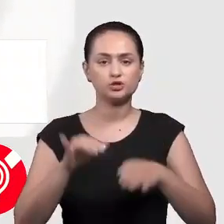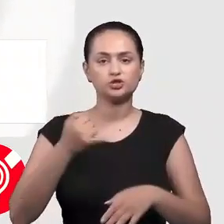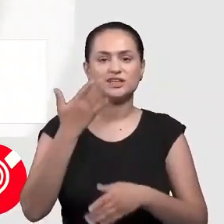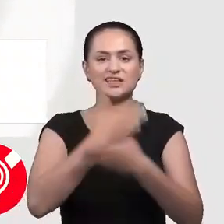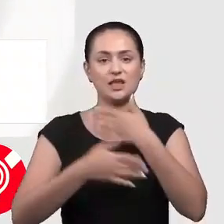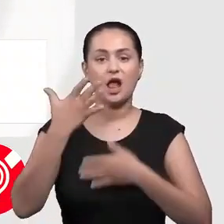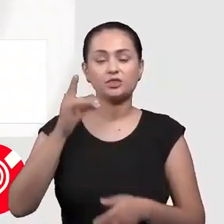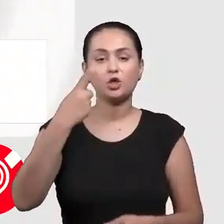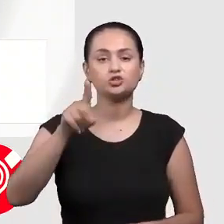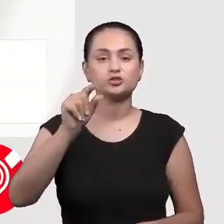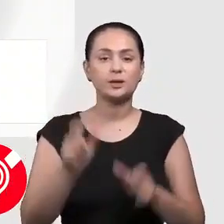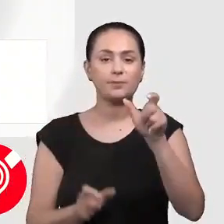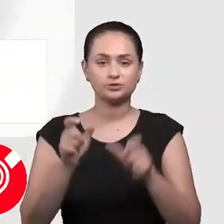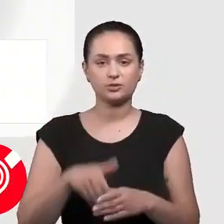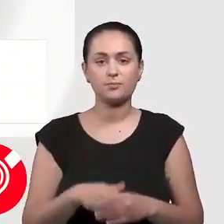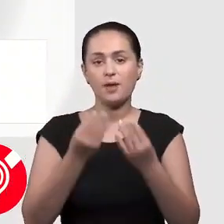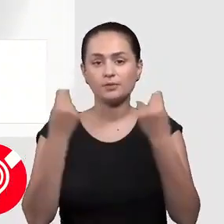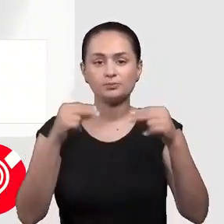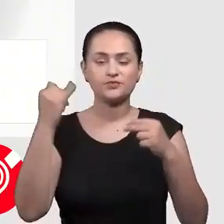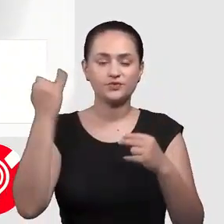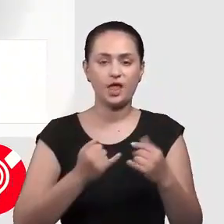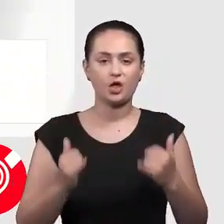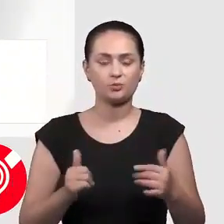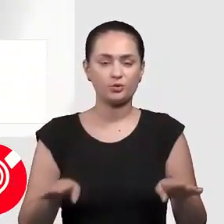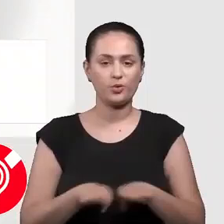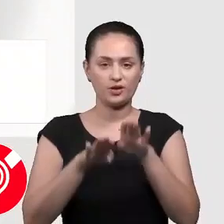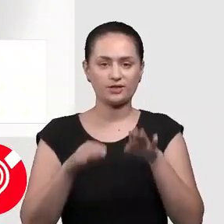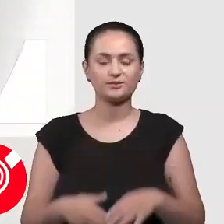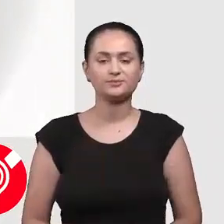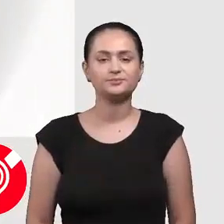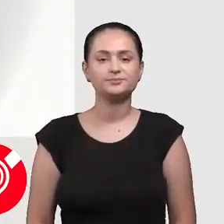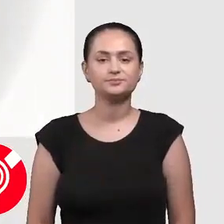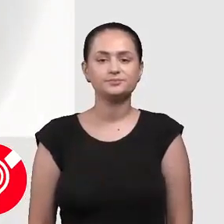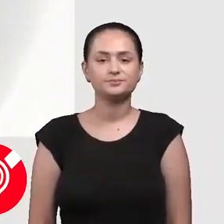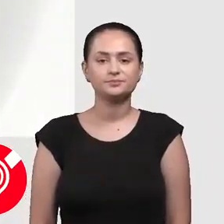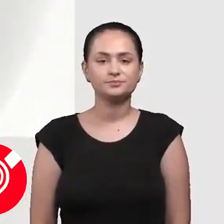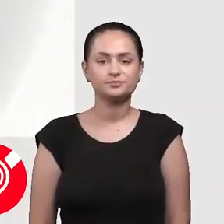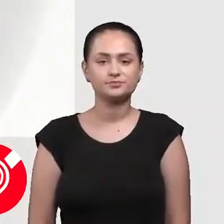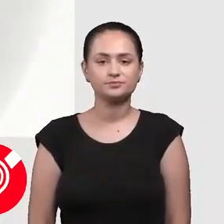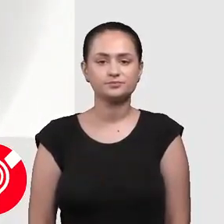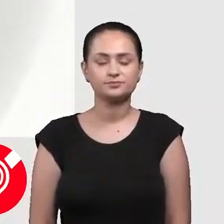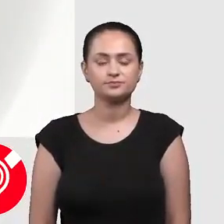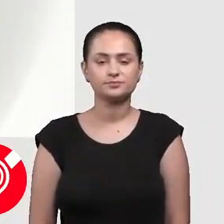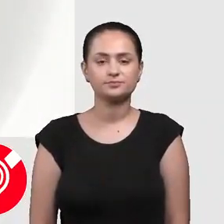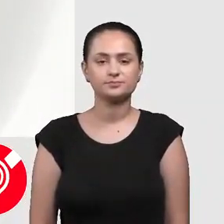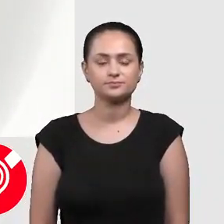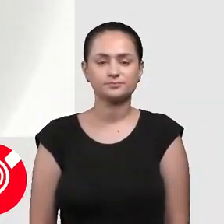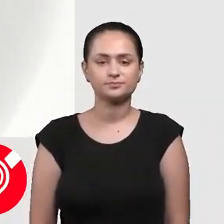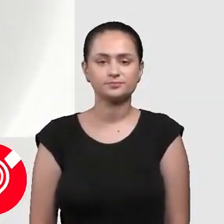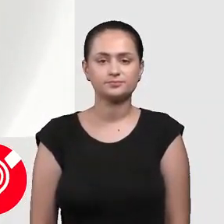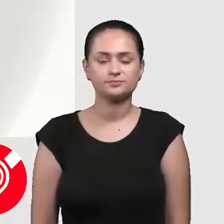rănirea altor 120. Cu mai multe detalii despre acest subiect vine Andreea Soare, editor la Monitorul Apărării și Securității. Bună dimineața,